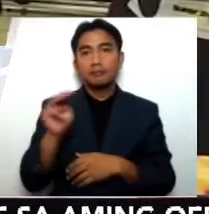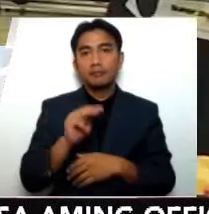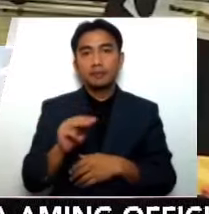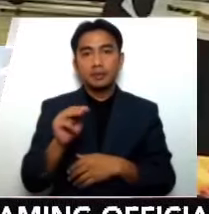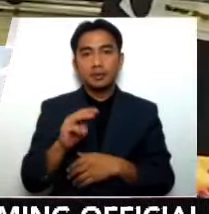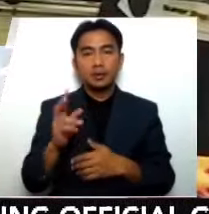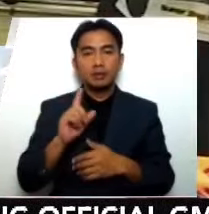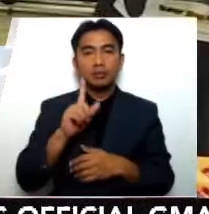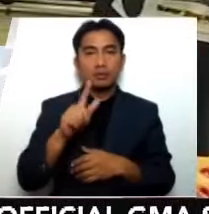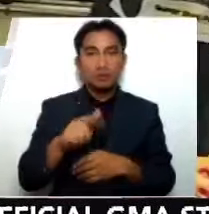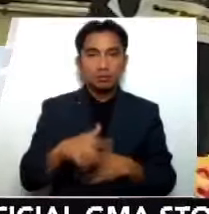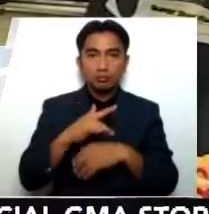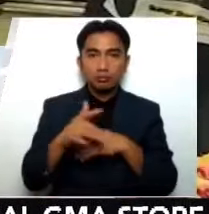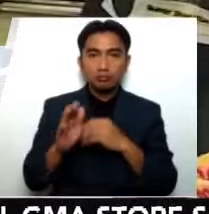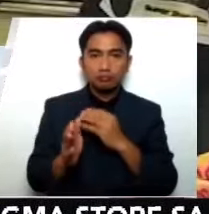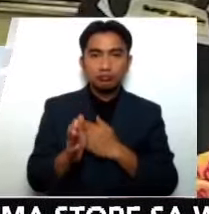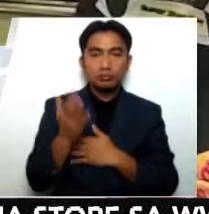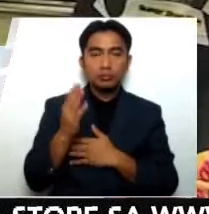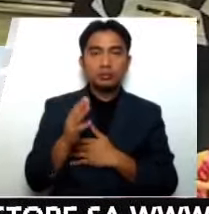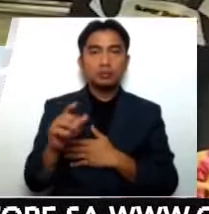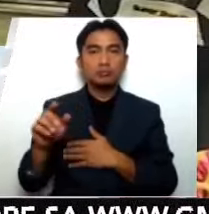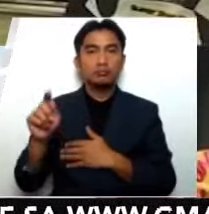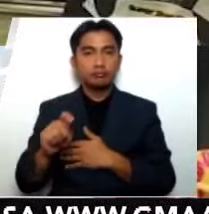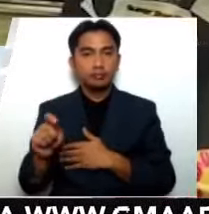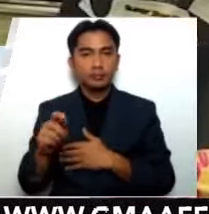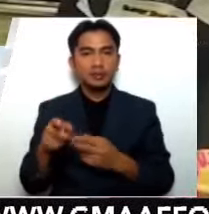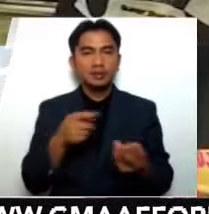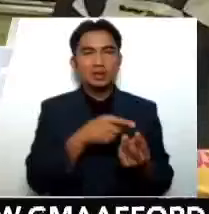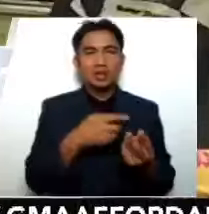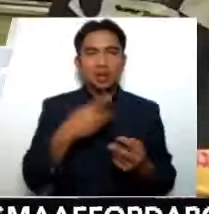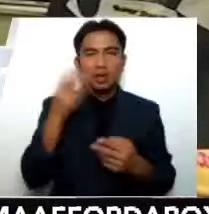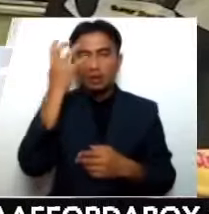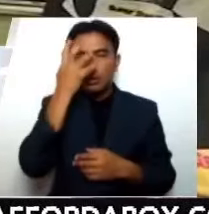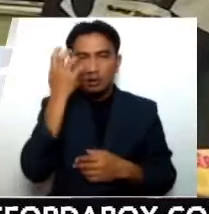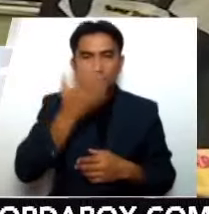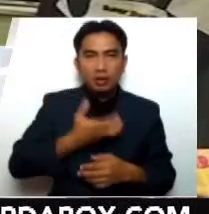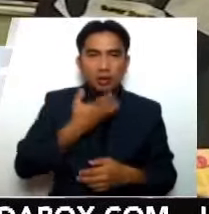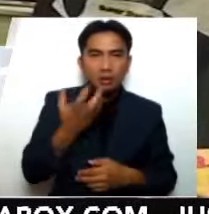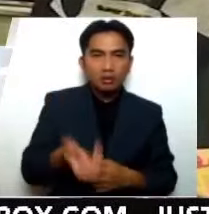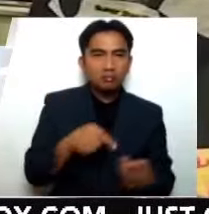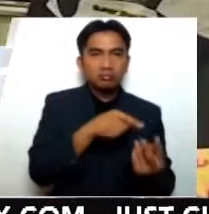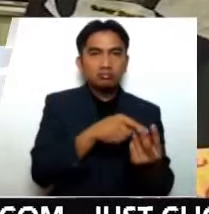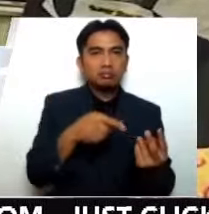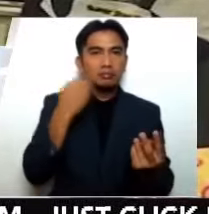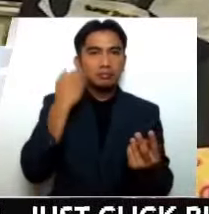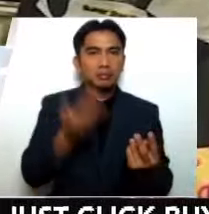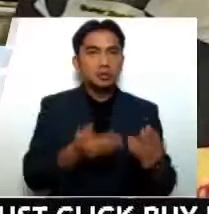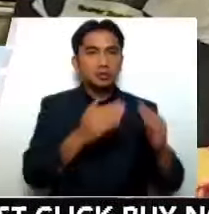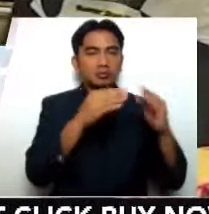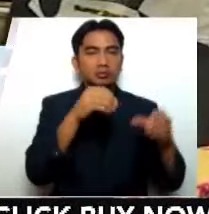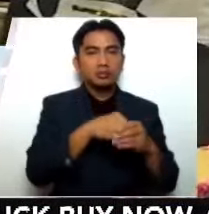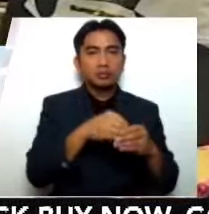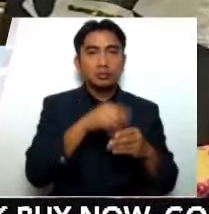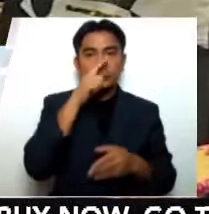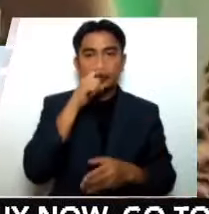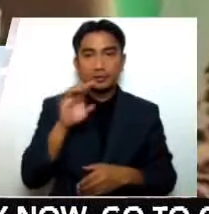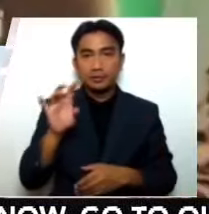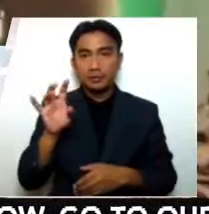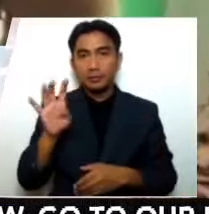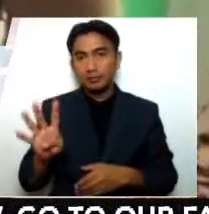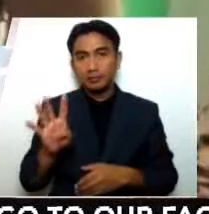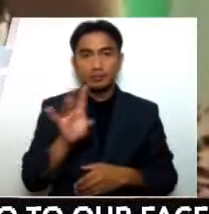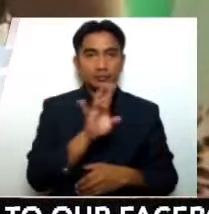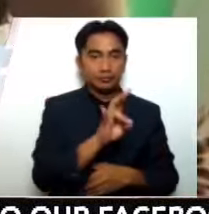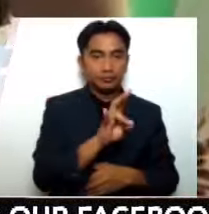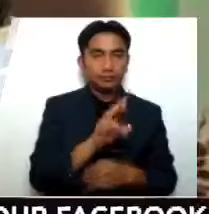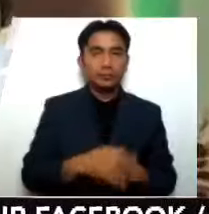at nagsukaraw sila. Namatay sa bahay ang magkapatid na edad 4 at 7. Naisugod naman sa ospital ang